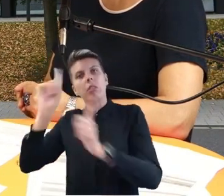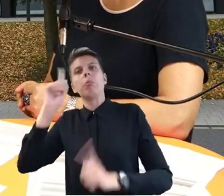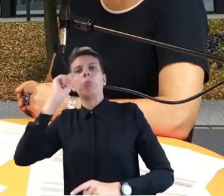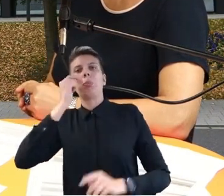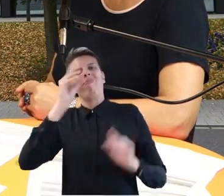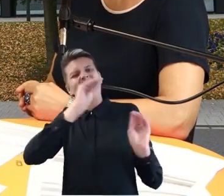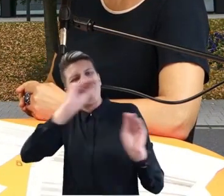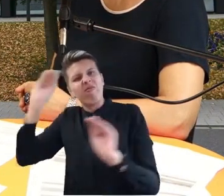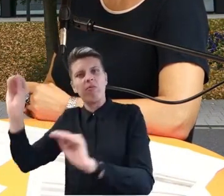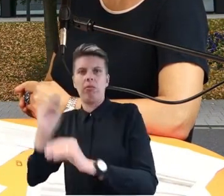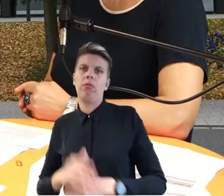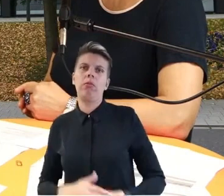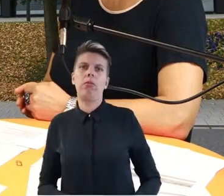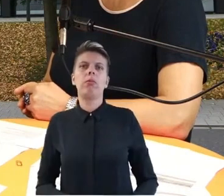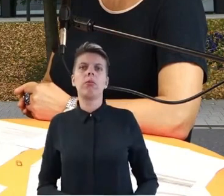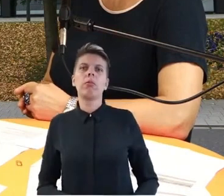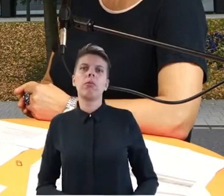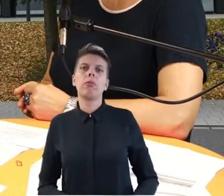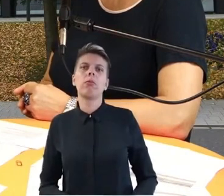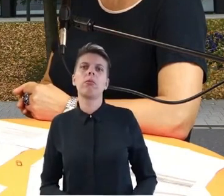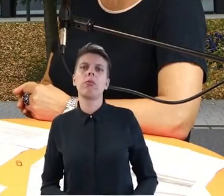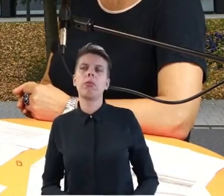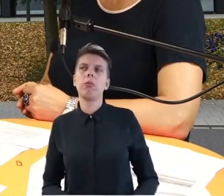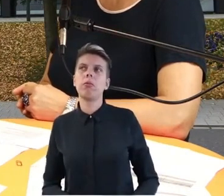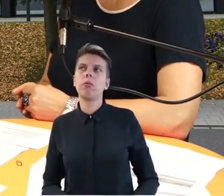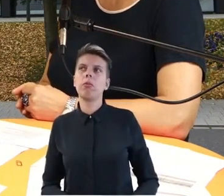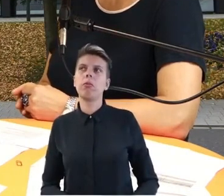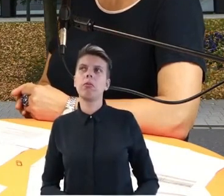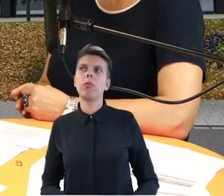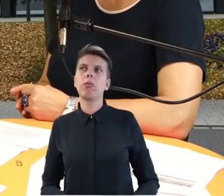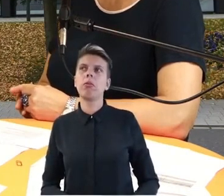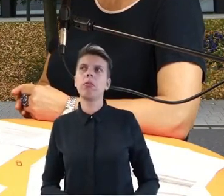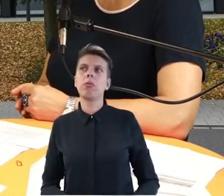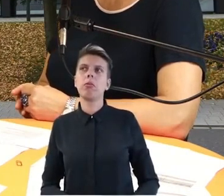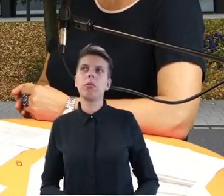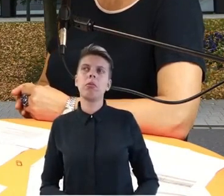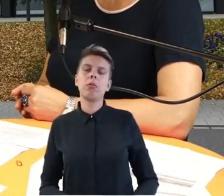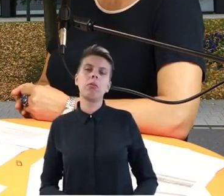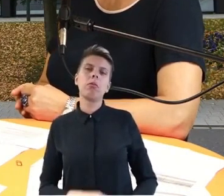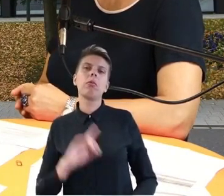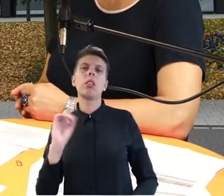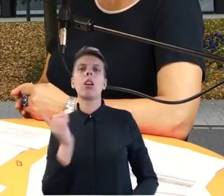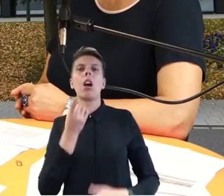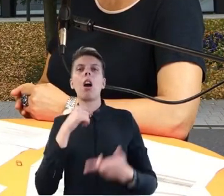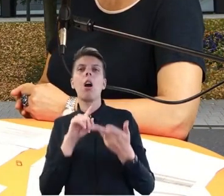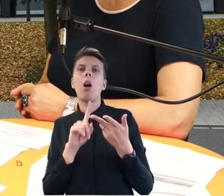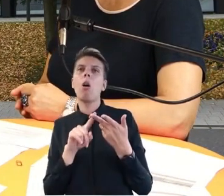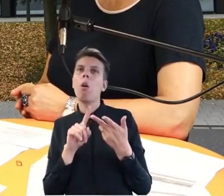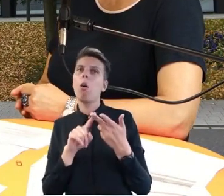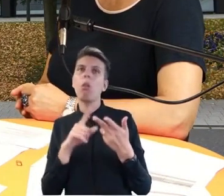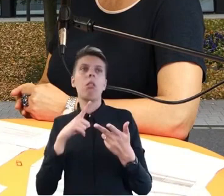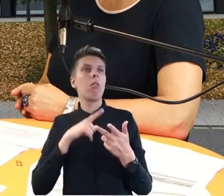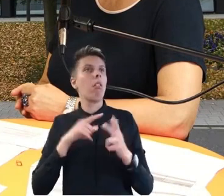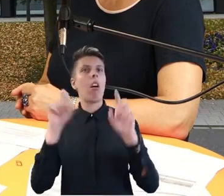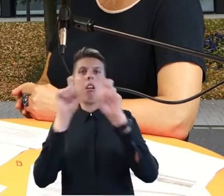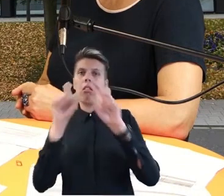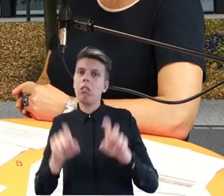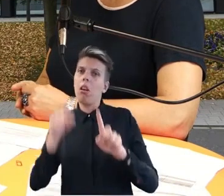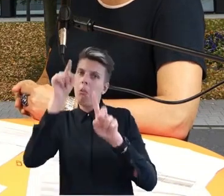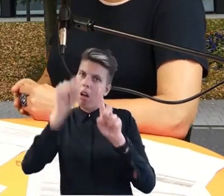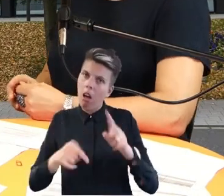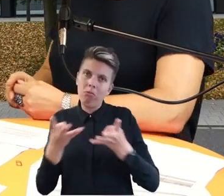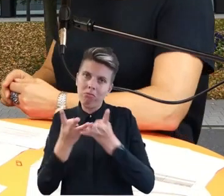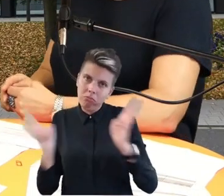und auch den wir richten auch den blick auf alle facetten eben angefangen über kräfte der